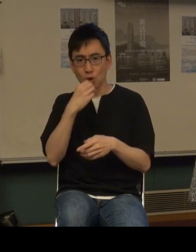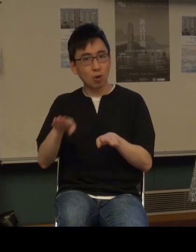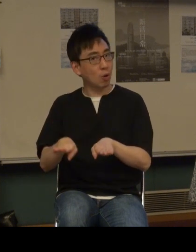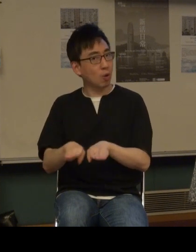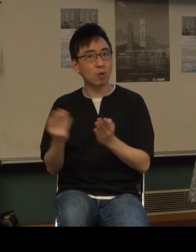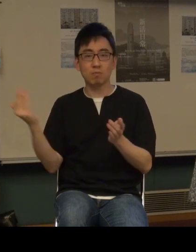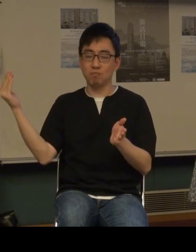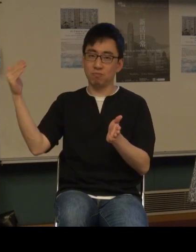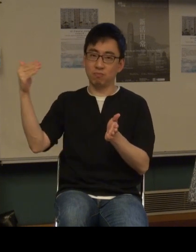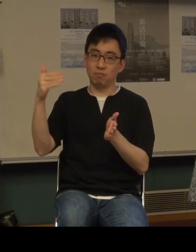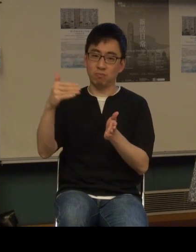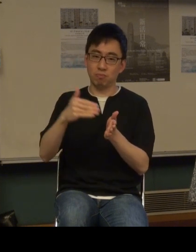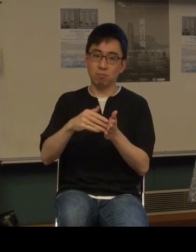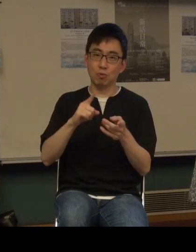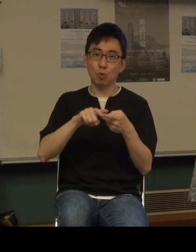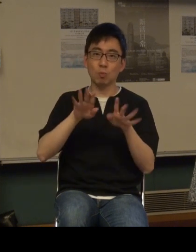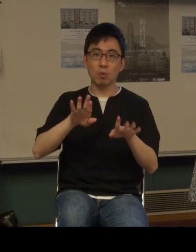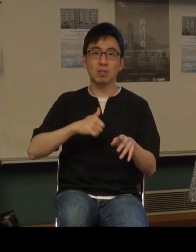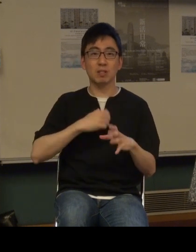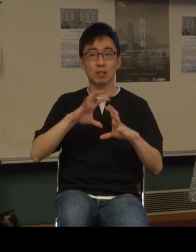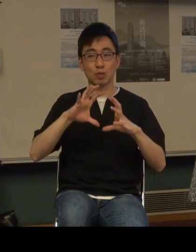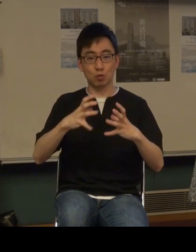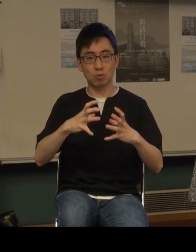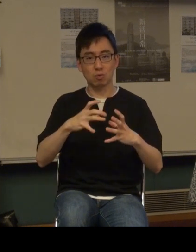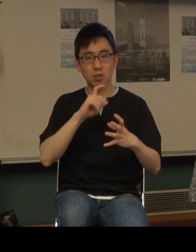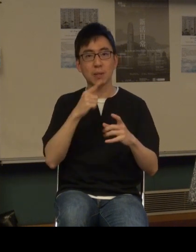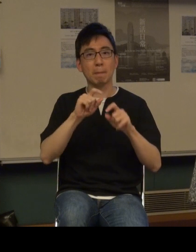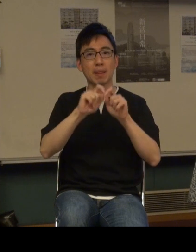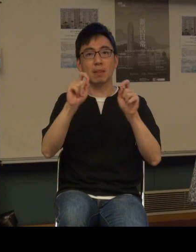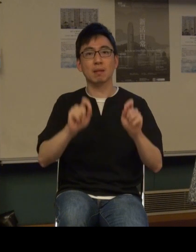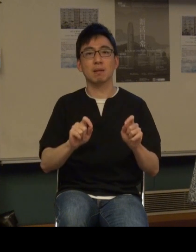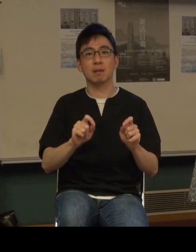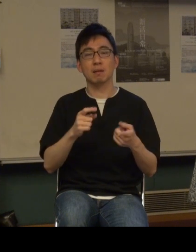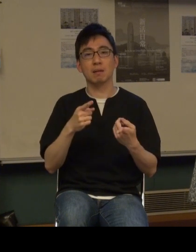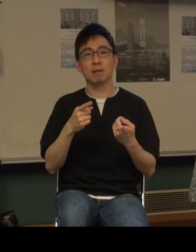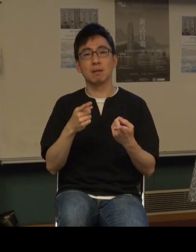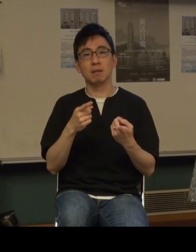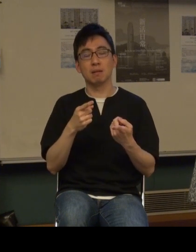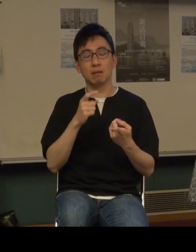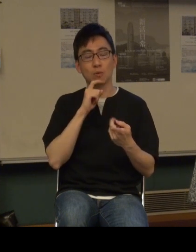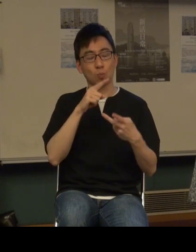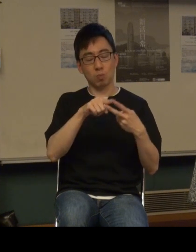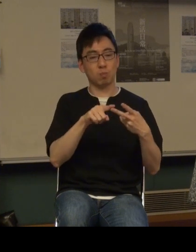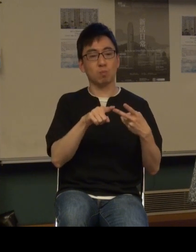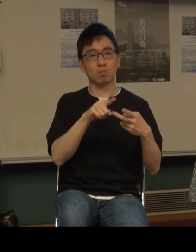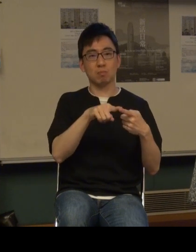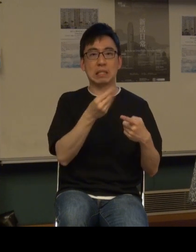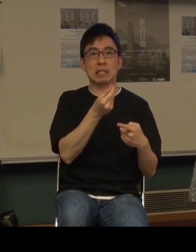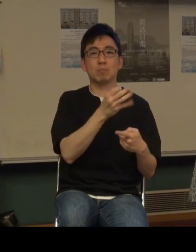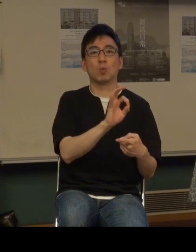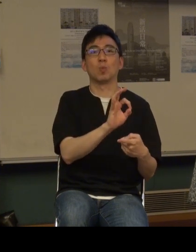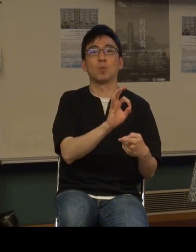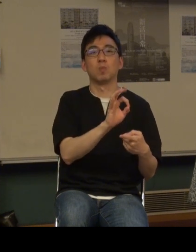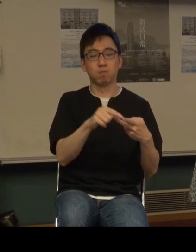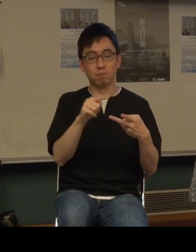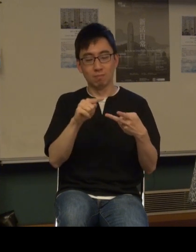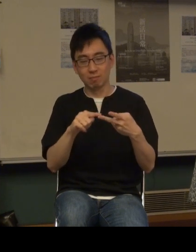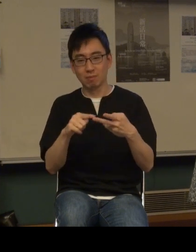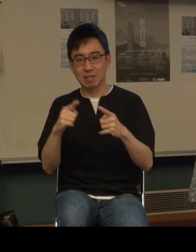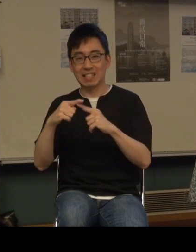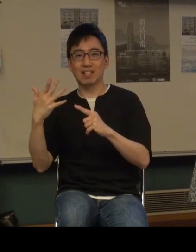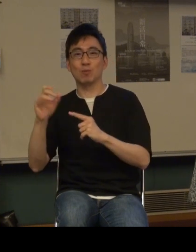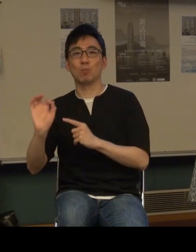後咧，公務司署經常出現咗一個問題咧，就係兩個問題。第一就係冇錢，第二咧就係冇